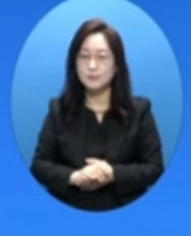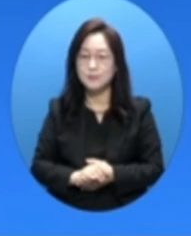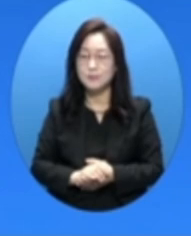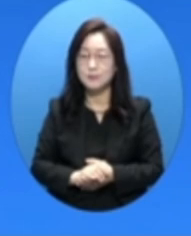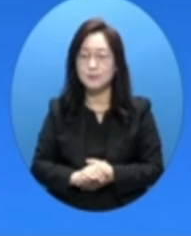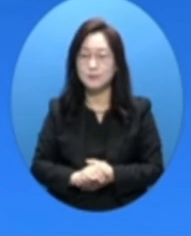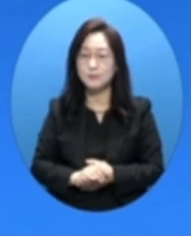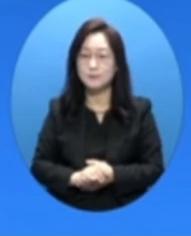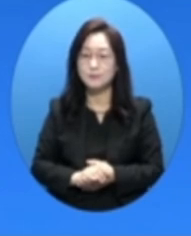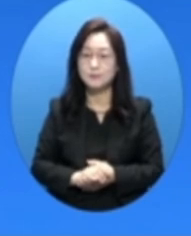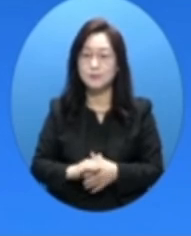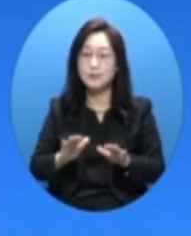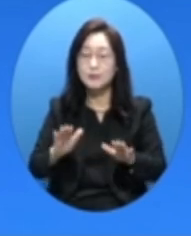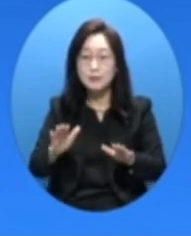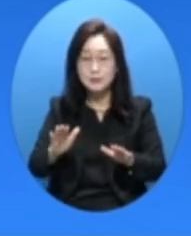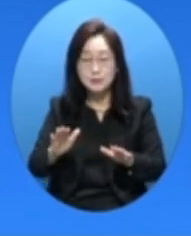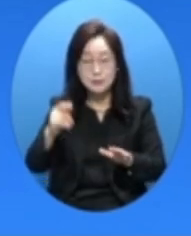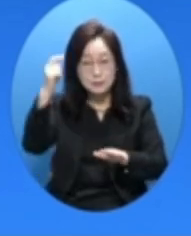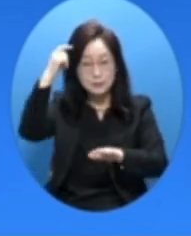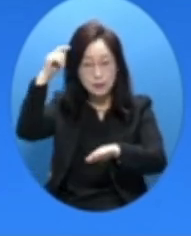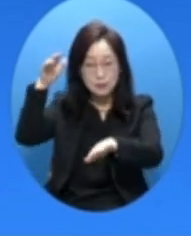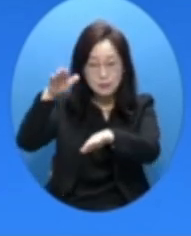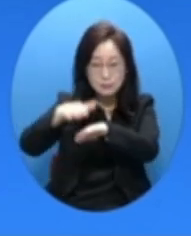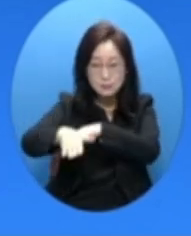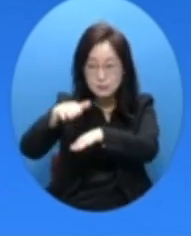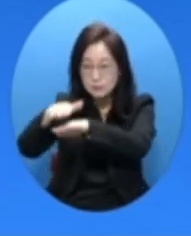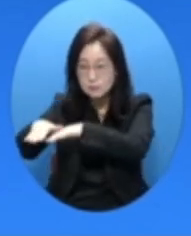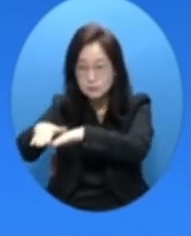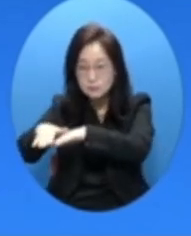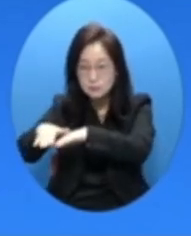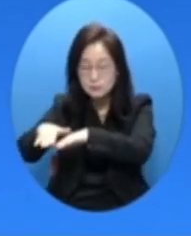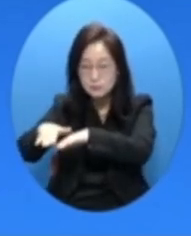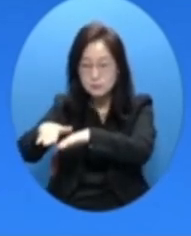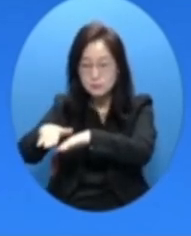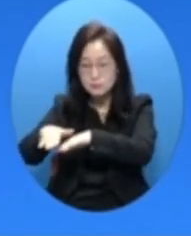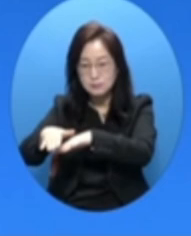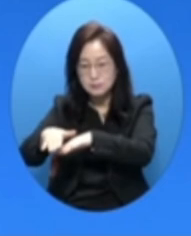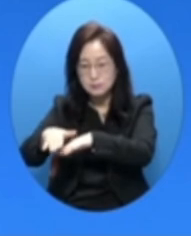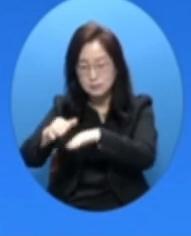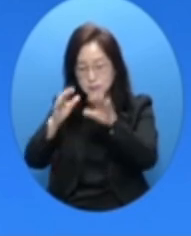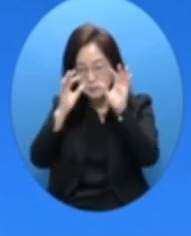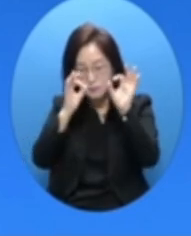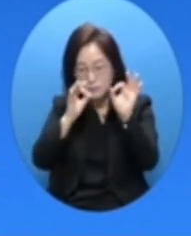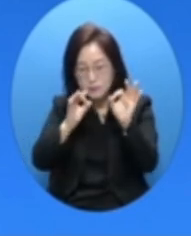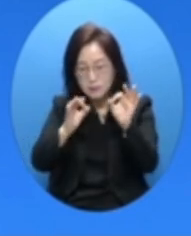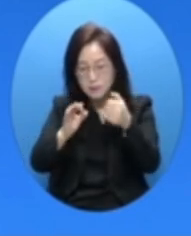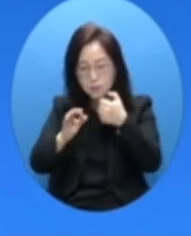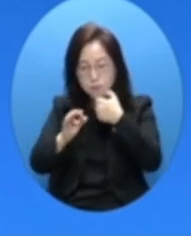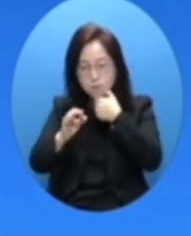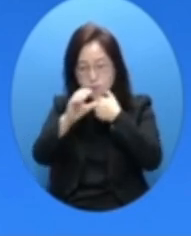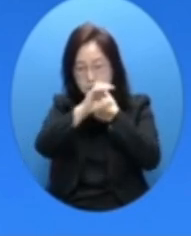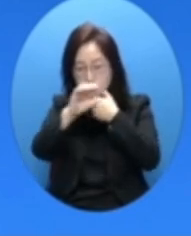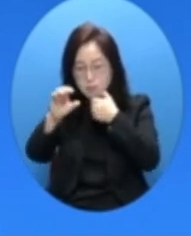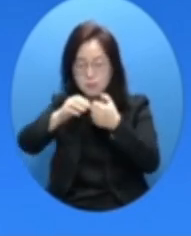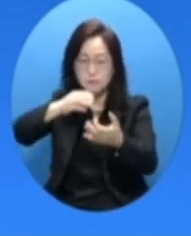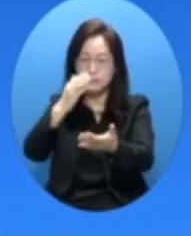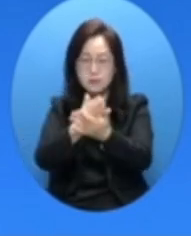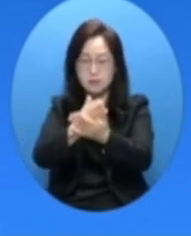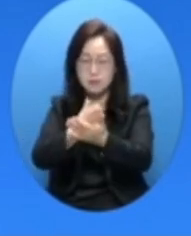그래서 의식 형식에 갇혀 가지고 주저앉아 있는 로마케트릭을 일으켜 세워 존경을